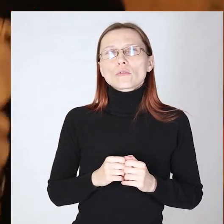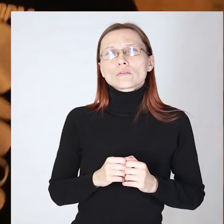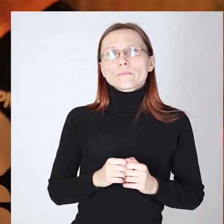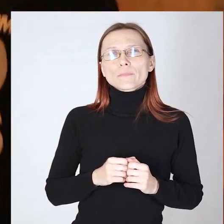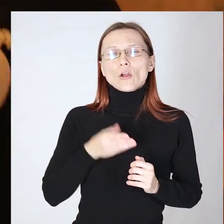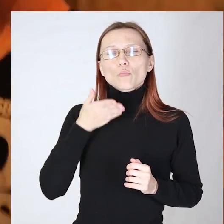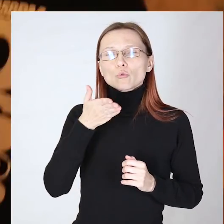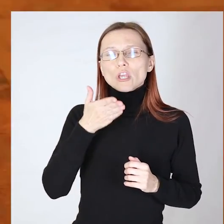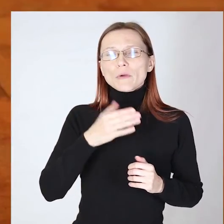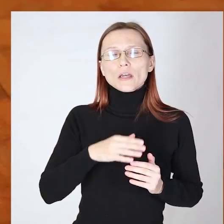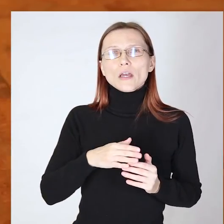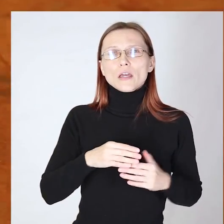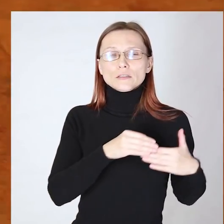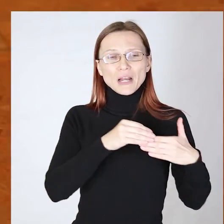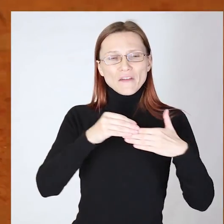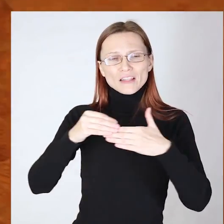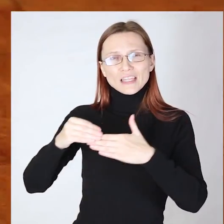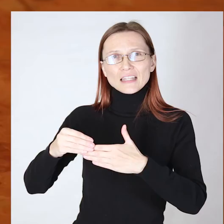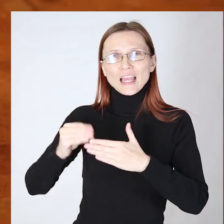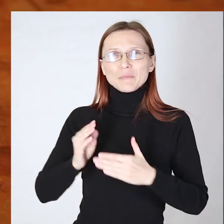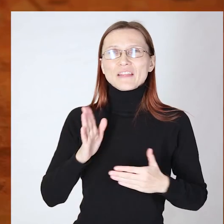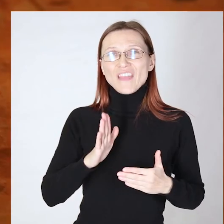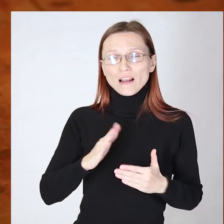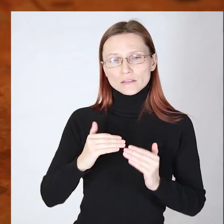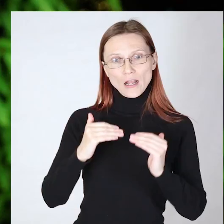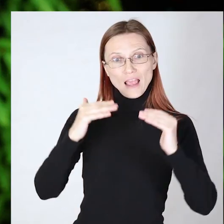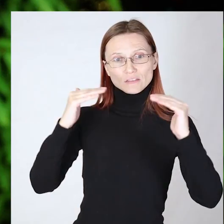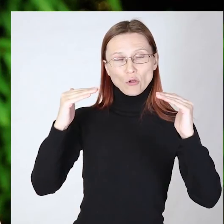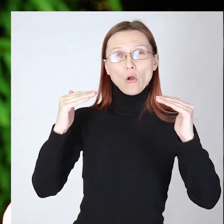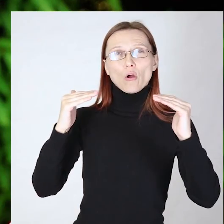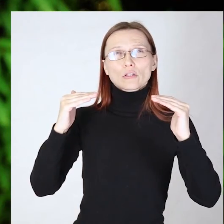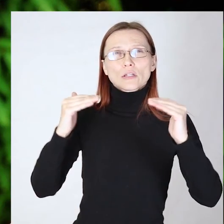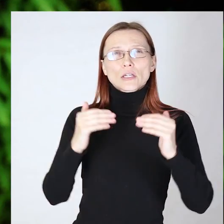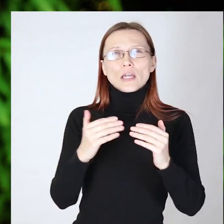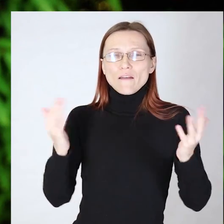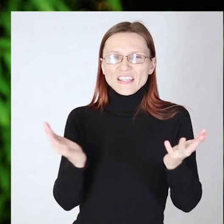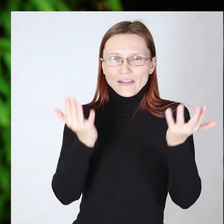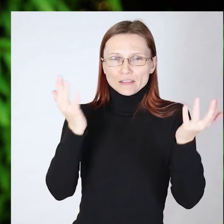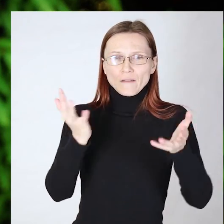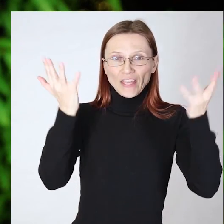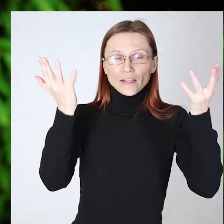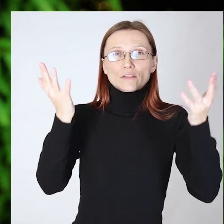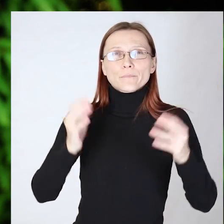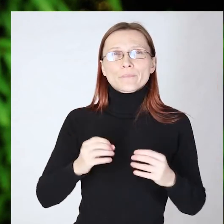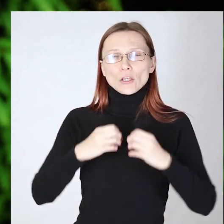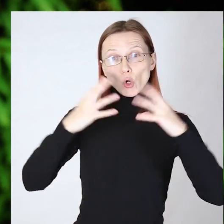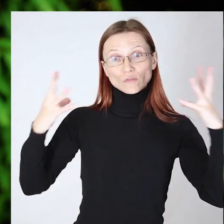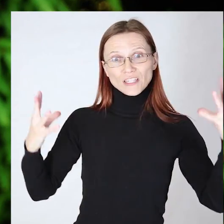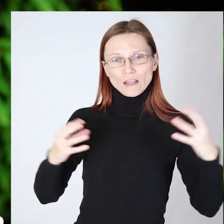ktorou ho budem sprevádzať, aby ten talent rástol čoraz viac a viac a rozvíjal